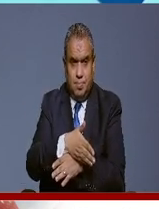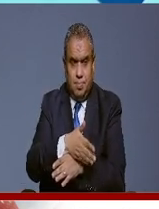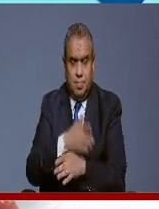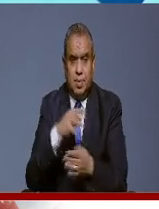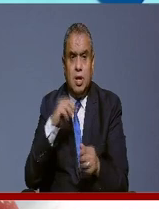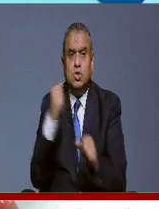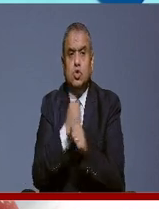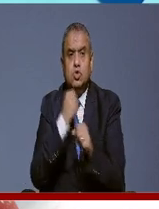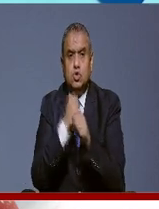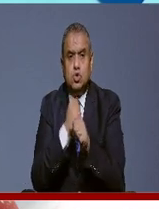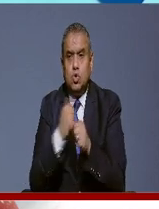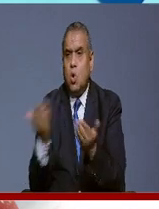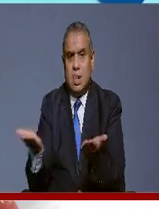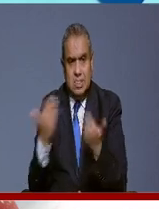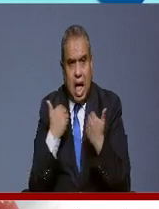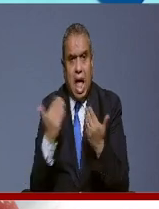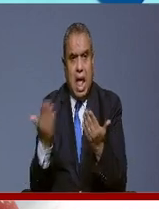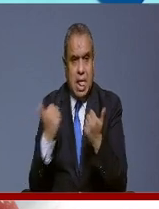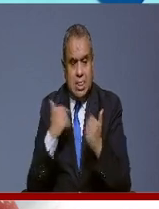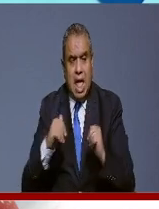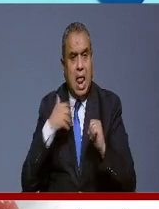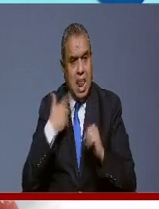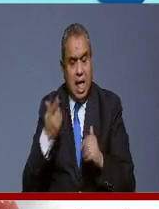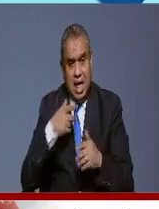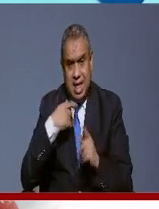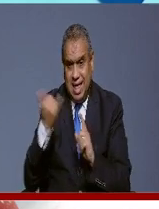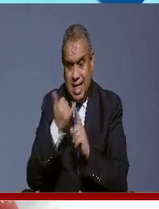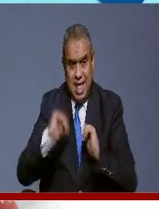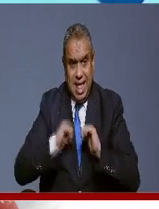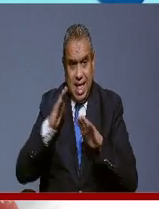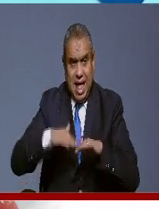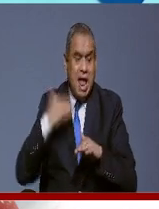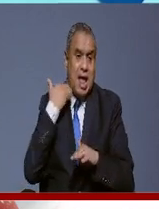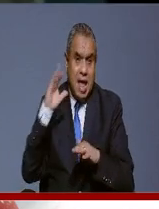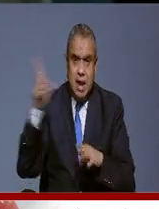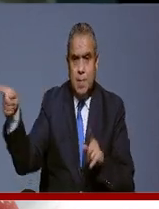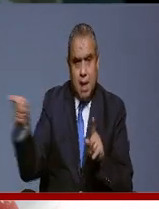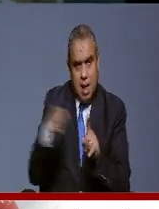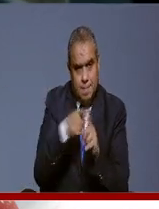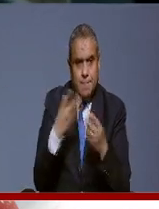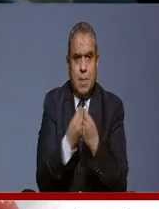نشغل الناس ونساعدهم ان هم يشتغلوا في الاماكن دي.